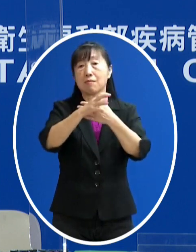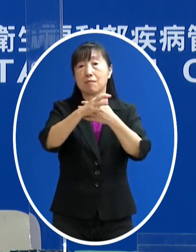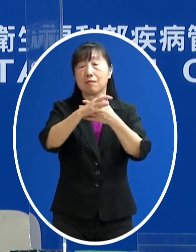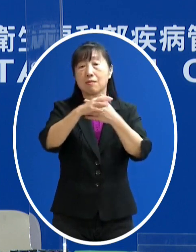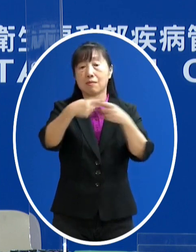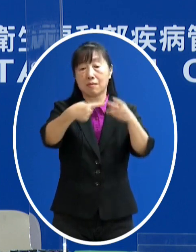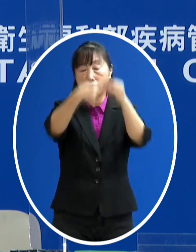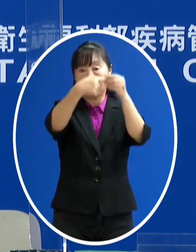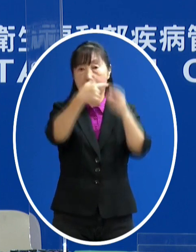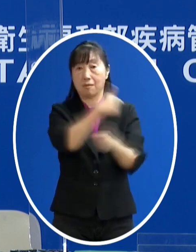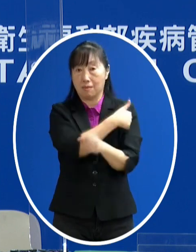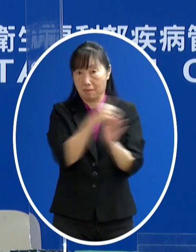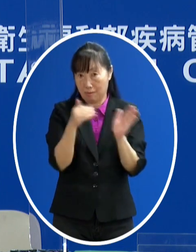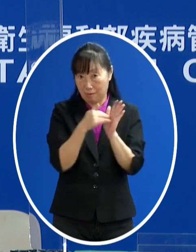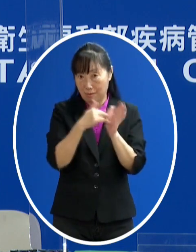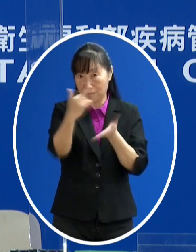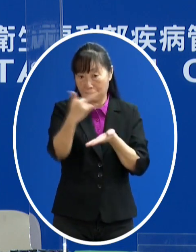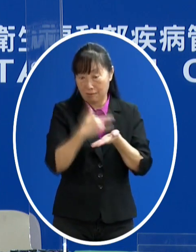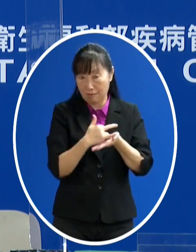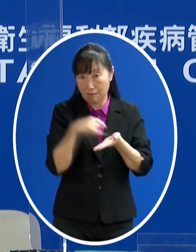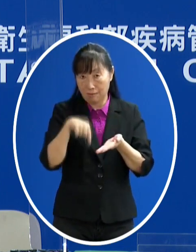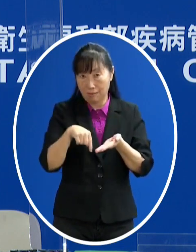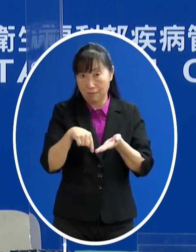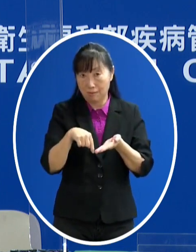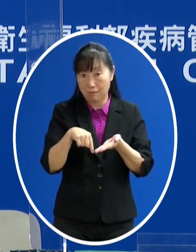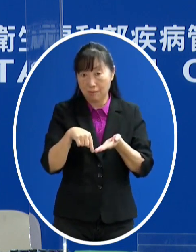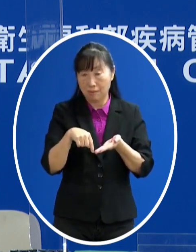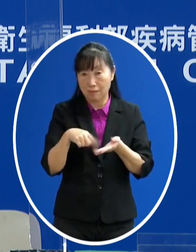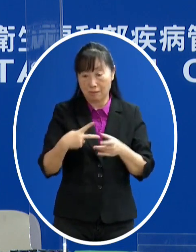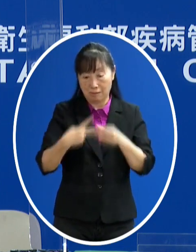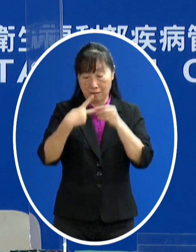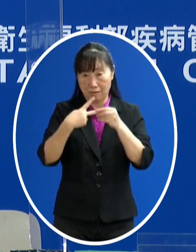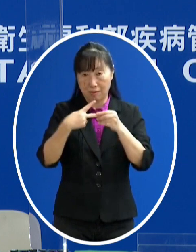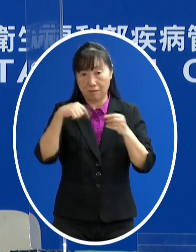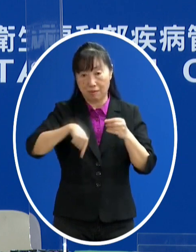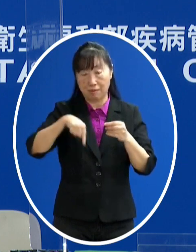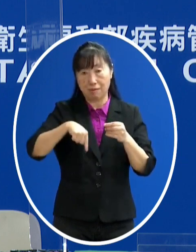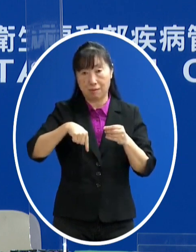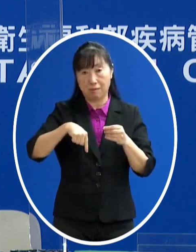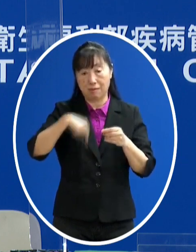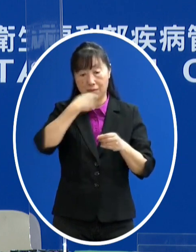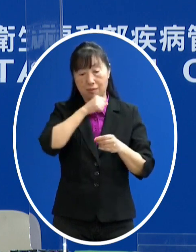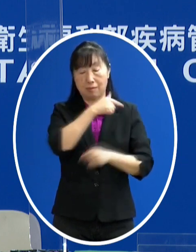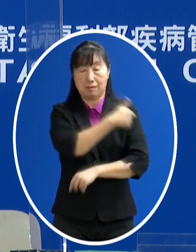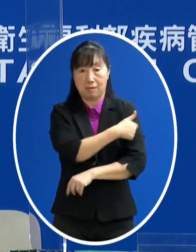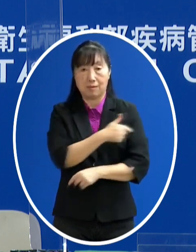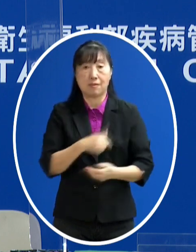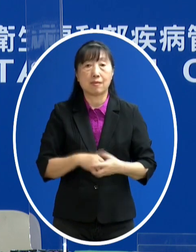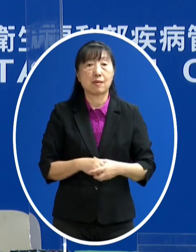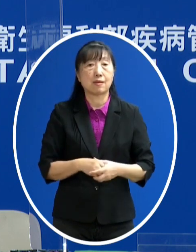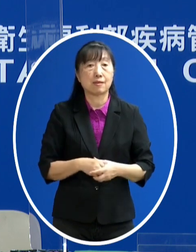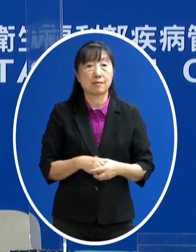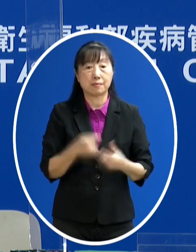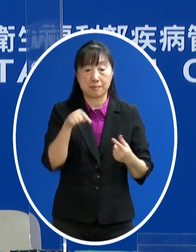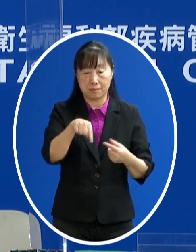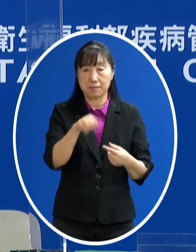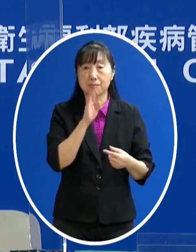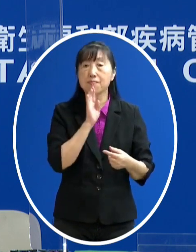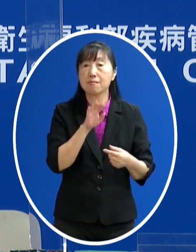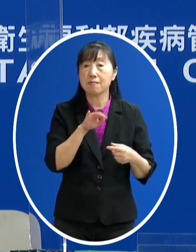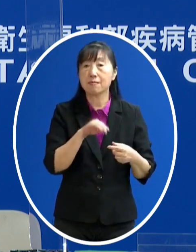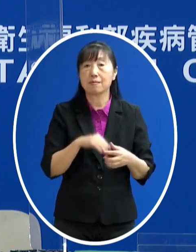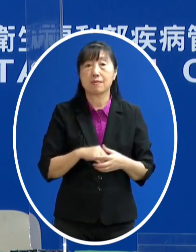种过第一剂的，那需要在国内衔接第二剂。那我们这一个部分呢，是依照